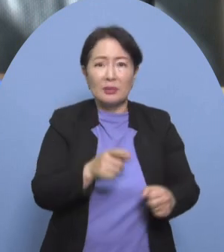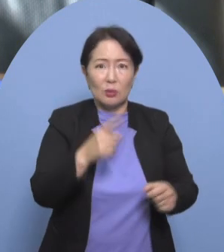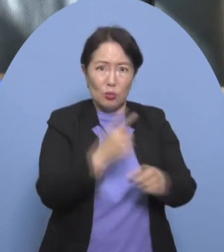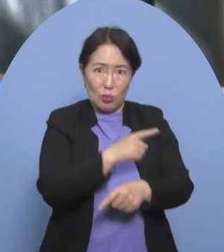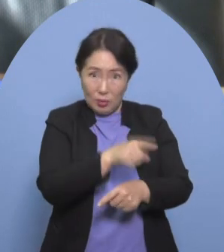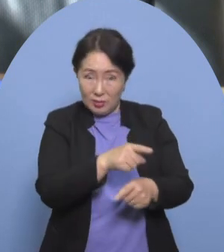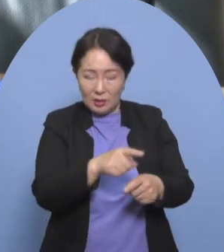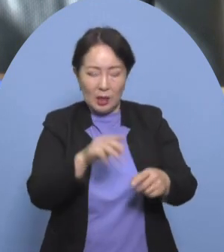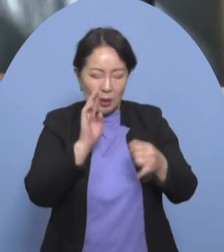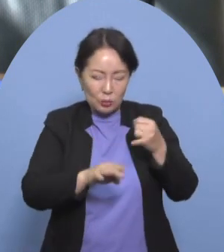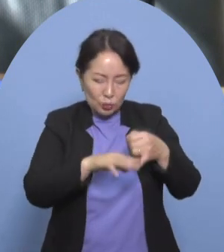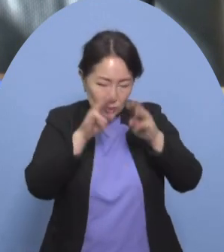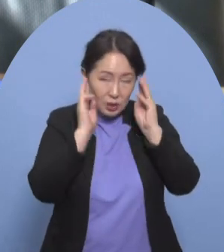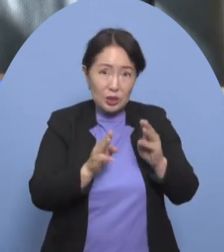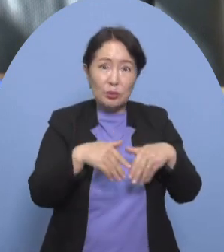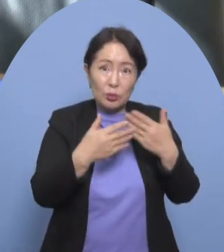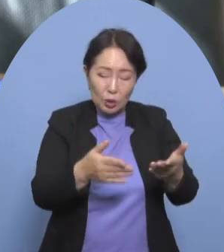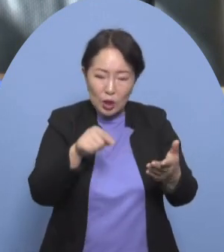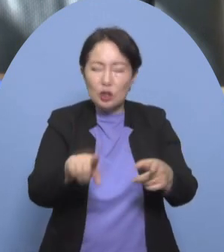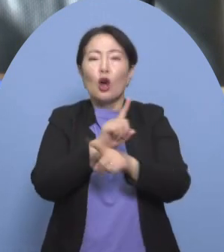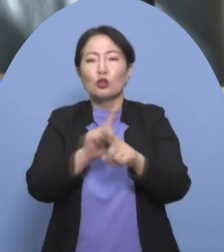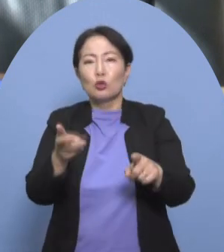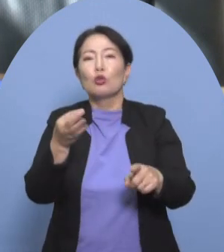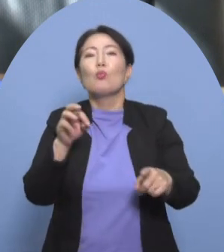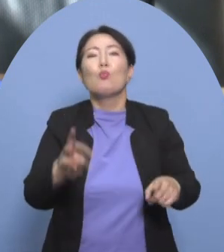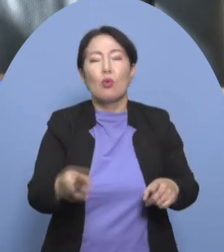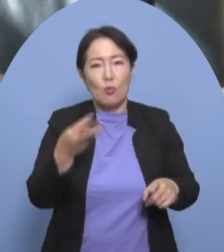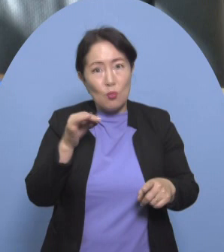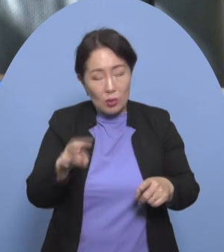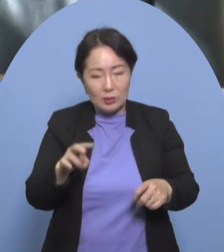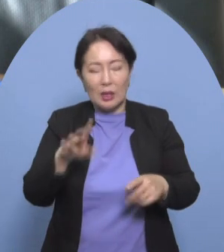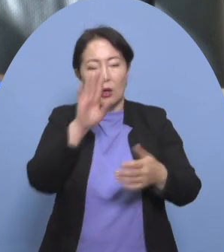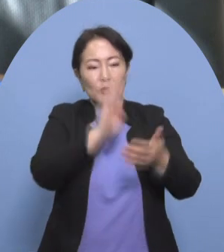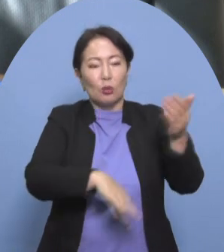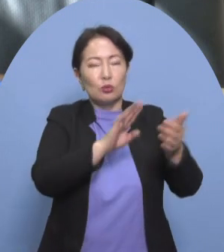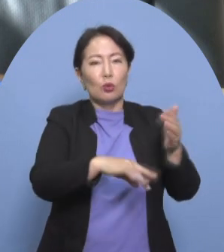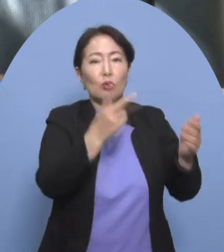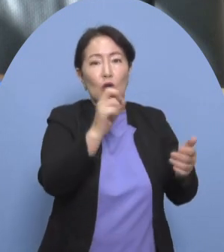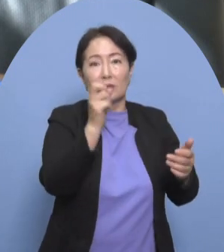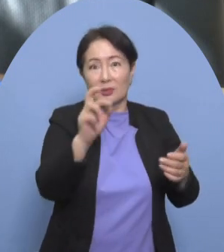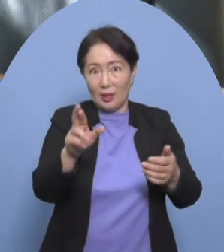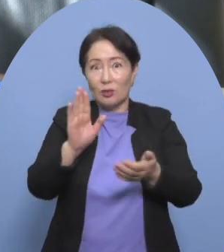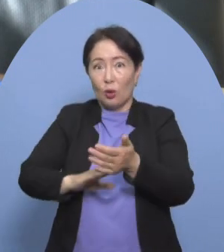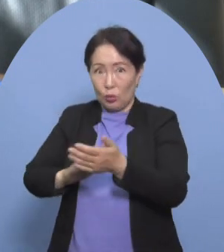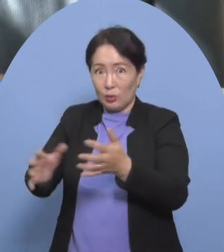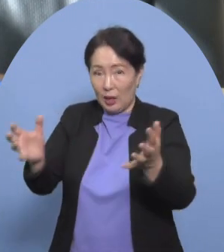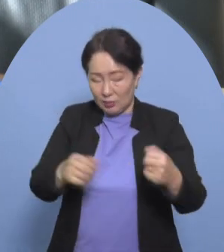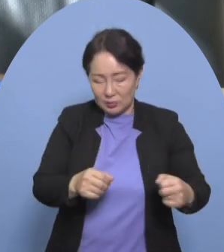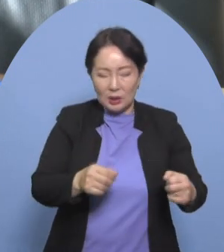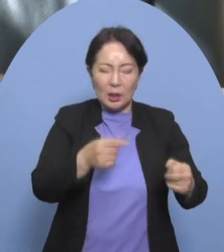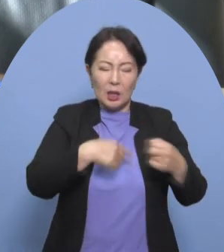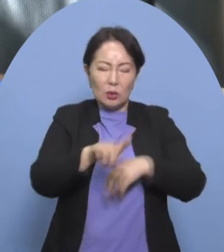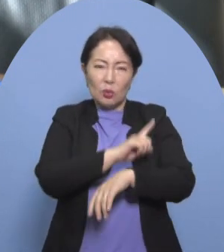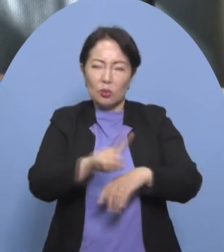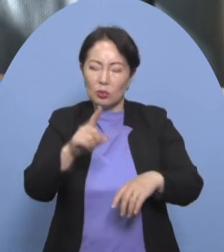гэдгийг эцэлэн шийдвэрлэж энэ зөрчил юм а гэж үтээд тус бүр 20 сая төгрөгийн дургуул ногтолсон. За гарсан үр дагавар